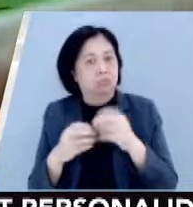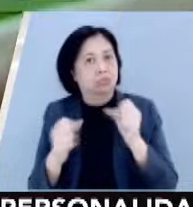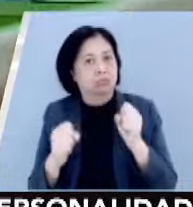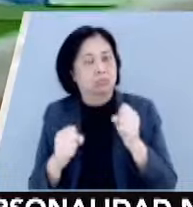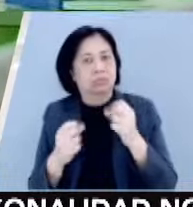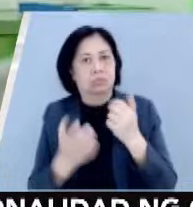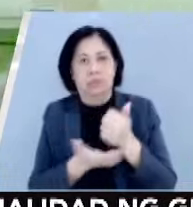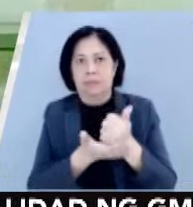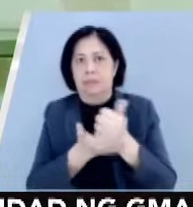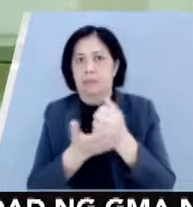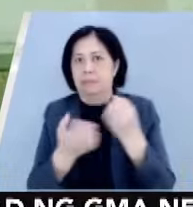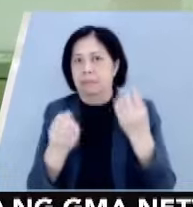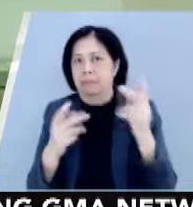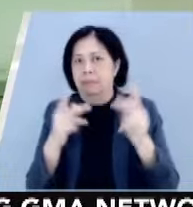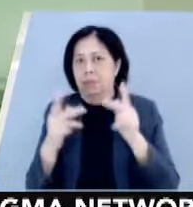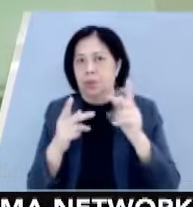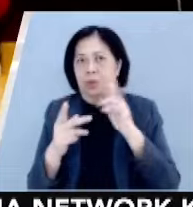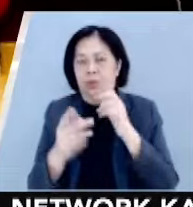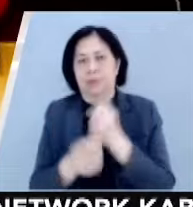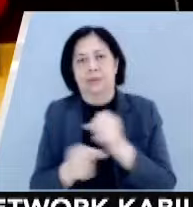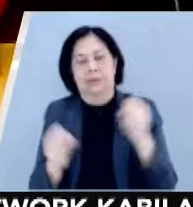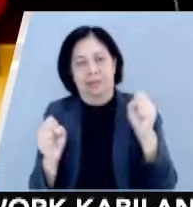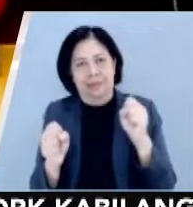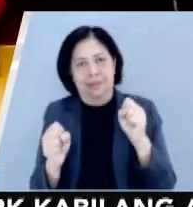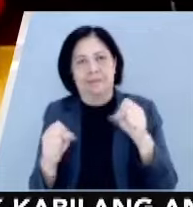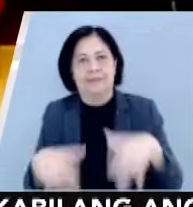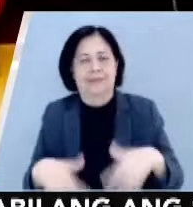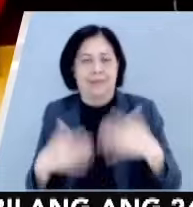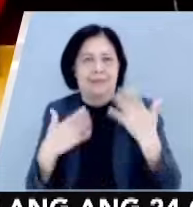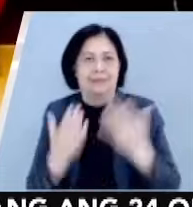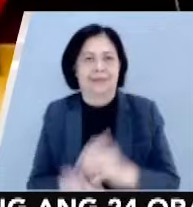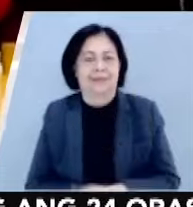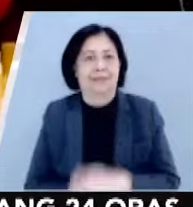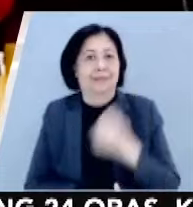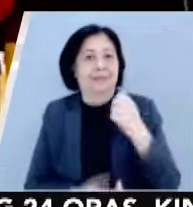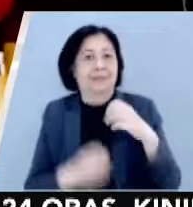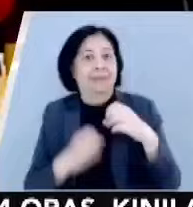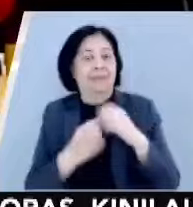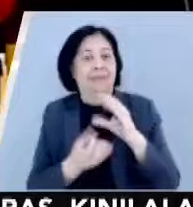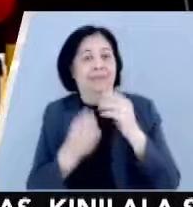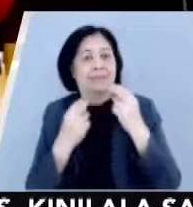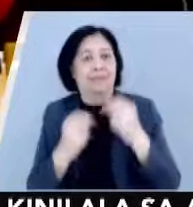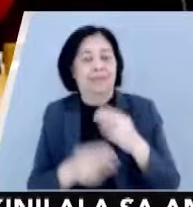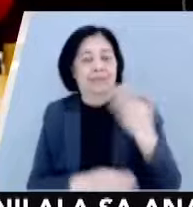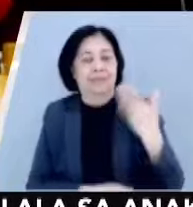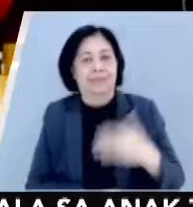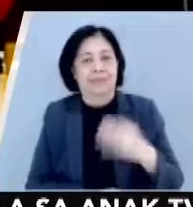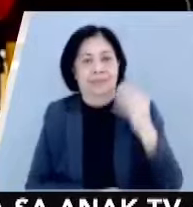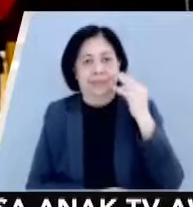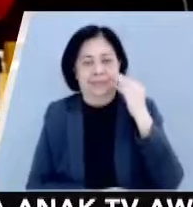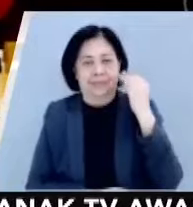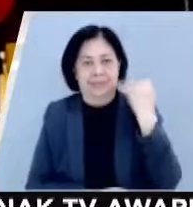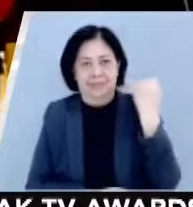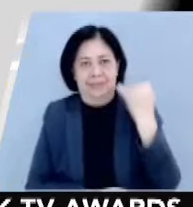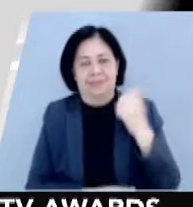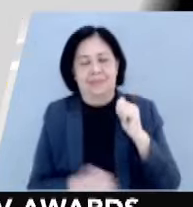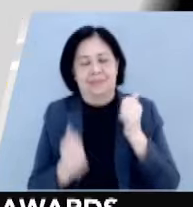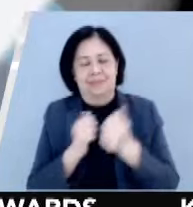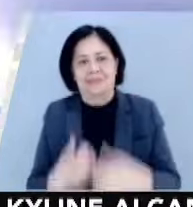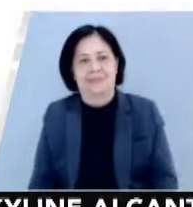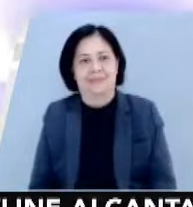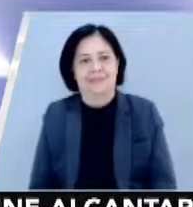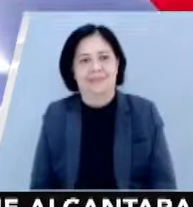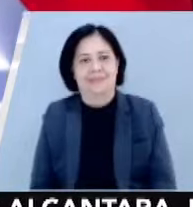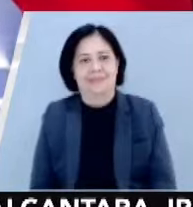matutulungan at mailigtas na buhay. Para sa GMA Integrated News, ako si Martin Javier, changing the game!